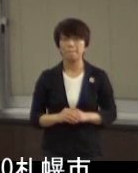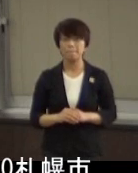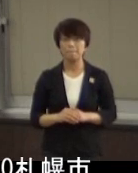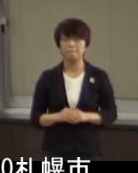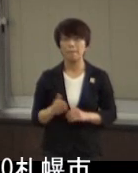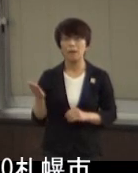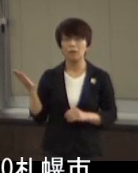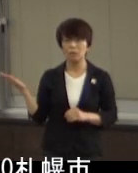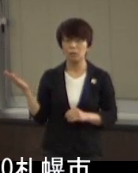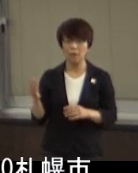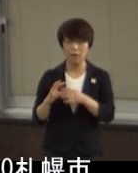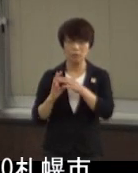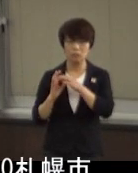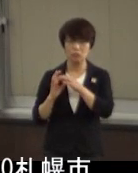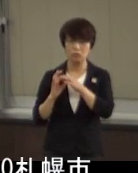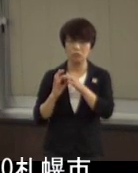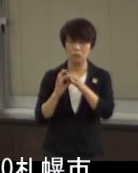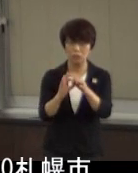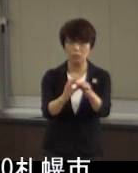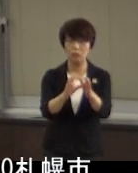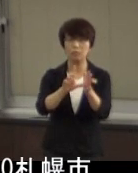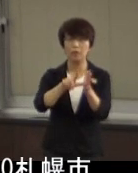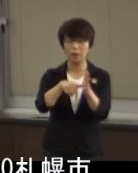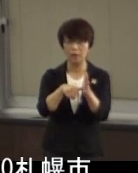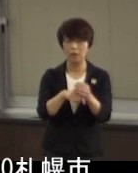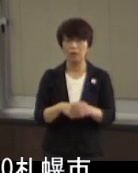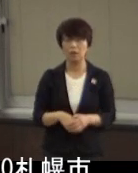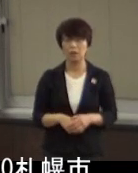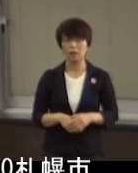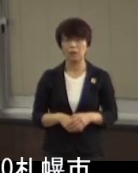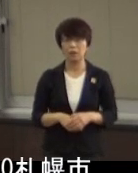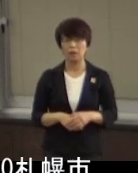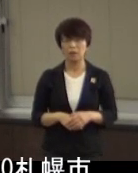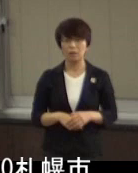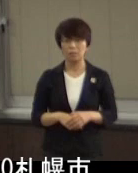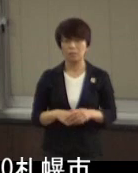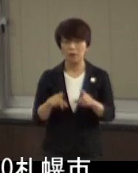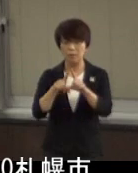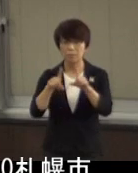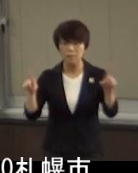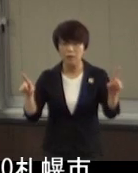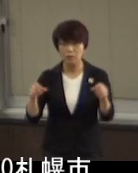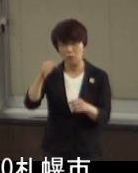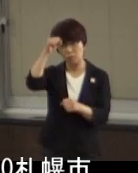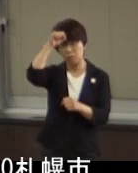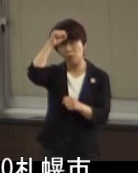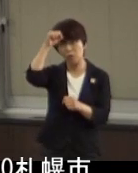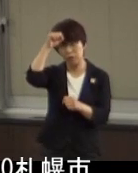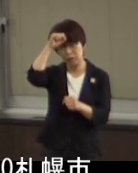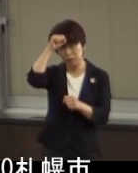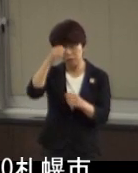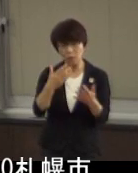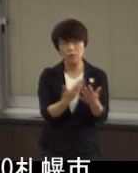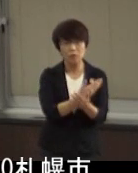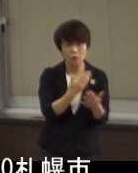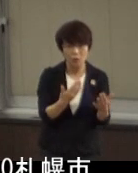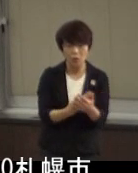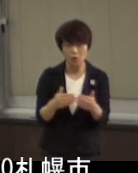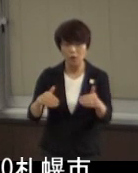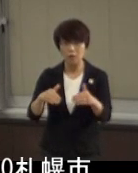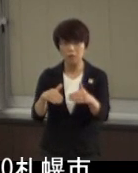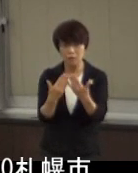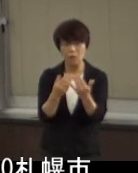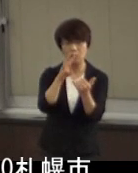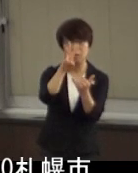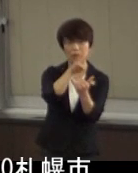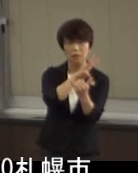状況が続きますと通常の病気の診療あるいは事故や災害時への対